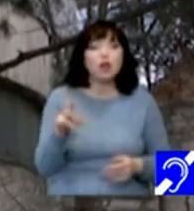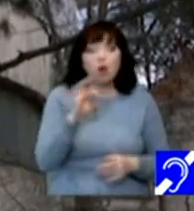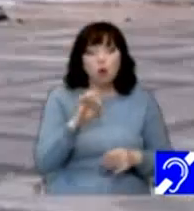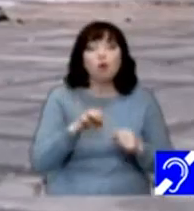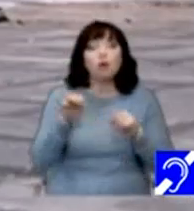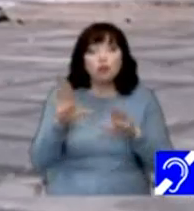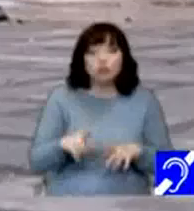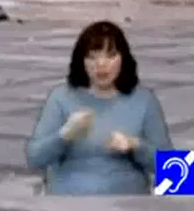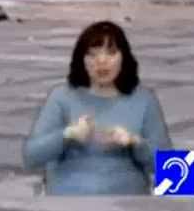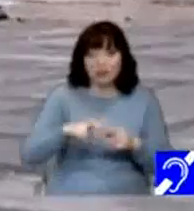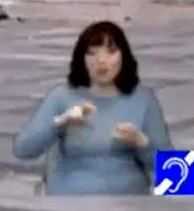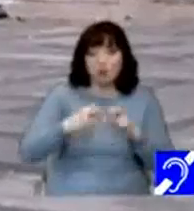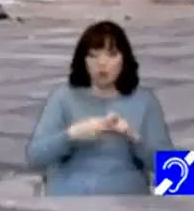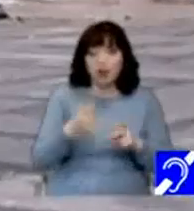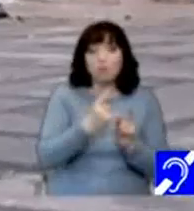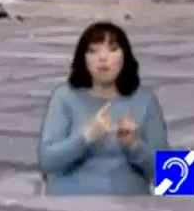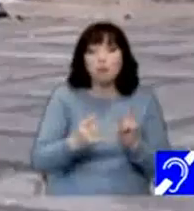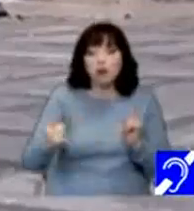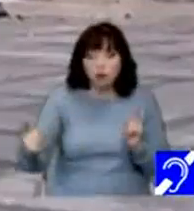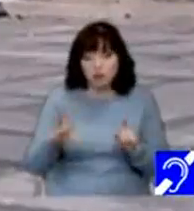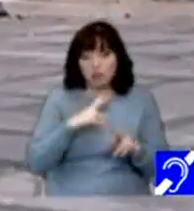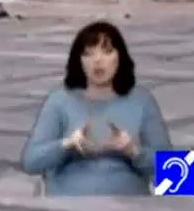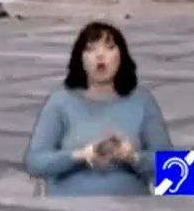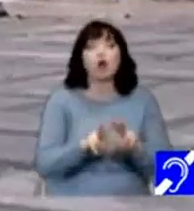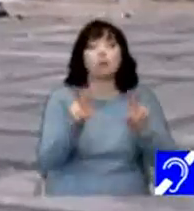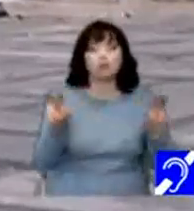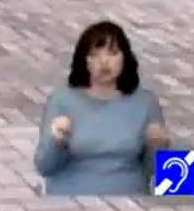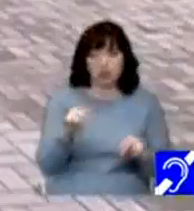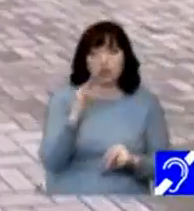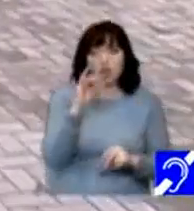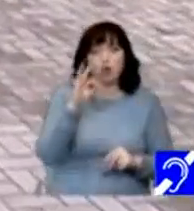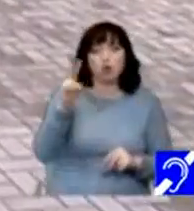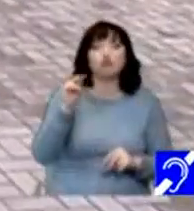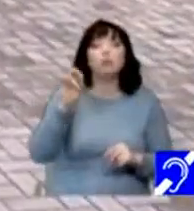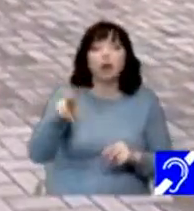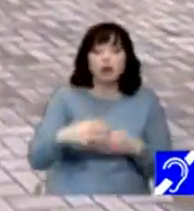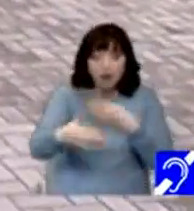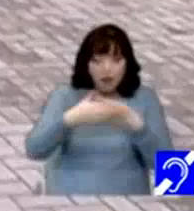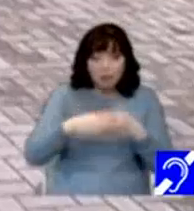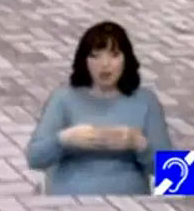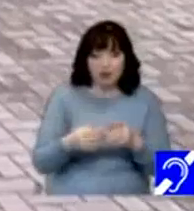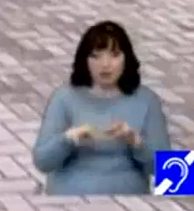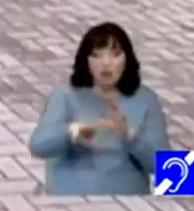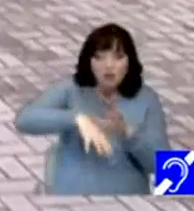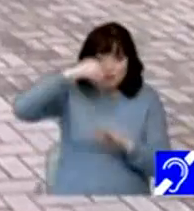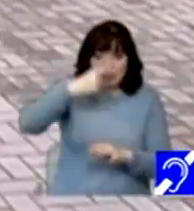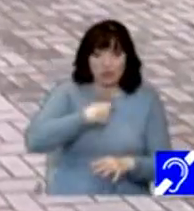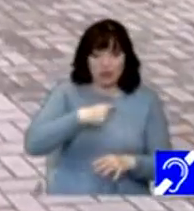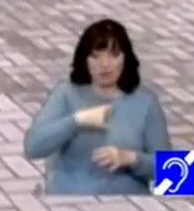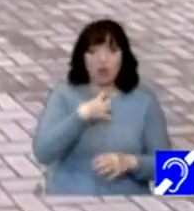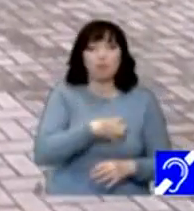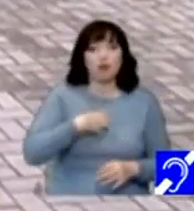lipsa locurilor de parcare a fost una dintre promisiunile electorale făcute de Ion Ceban înainte de a deveni primar general de